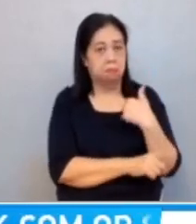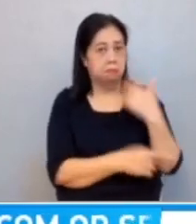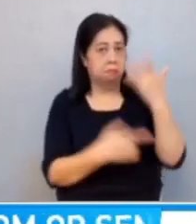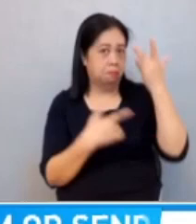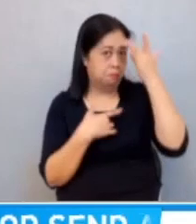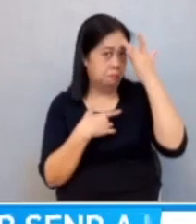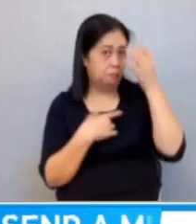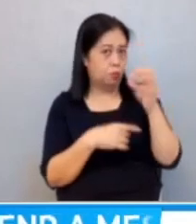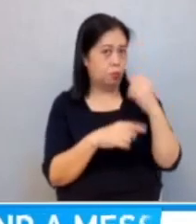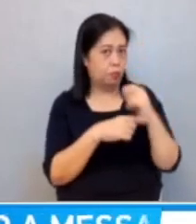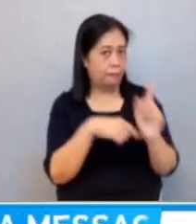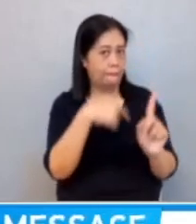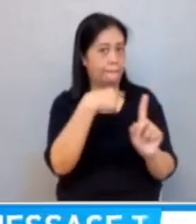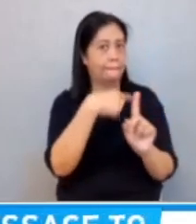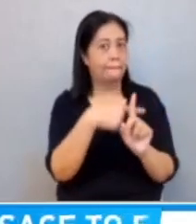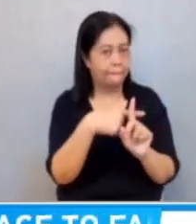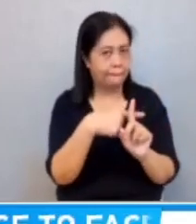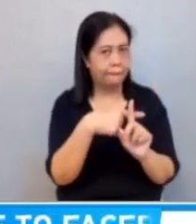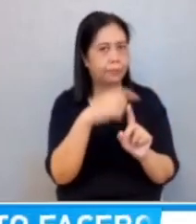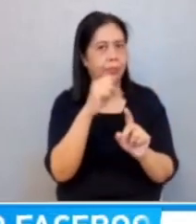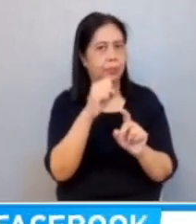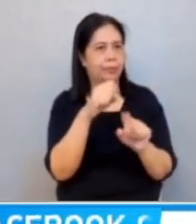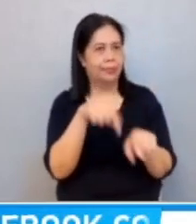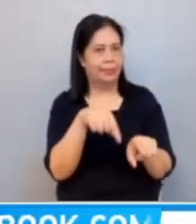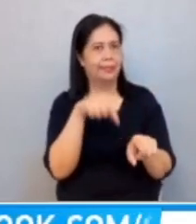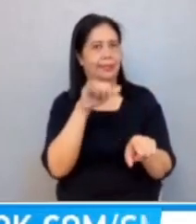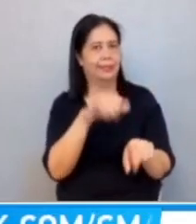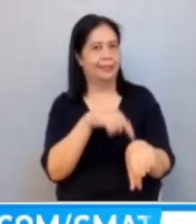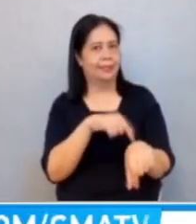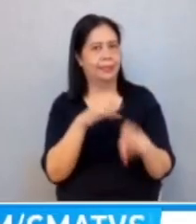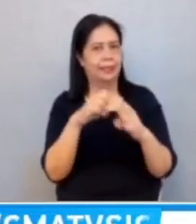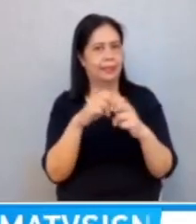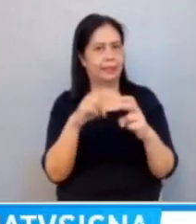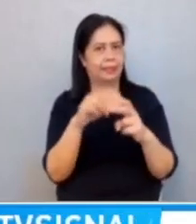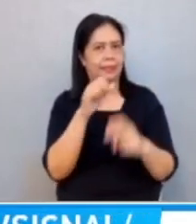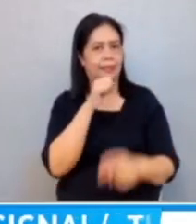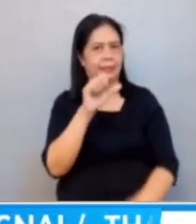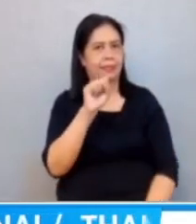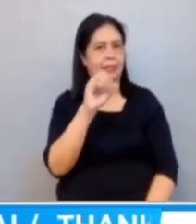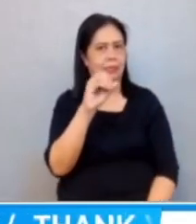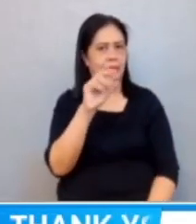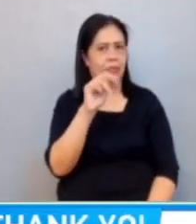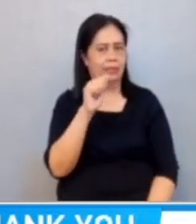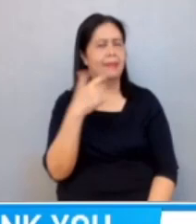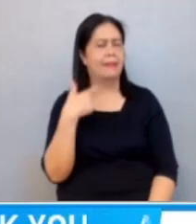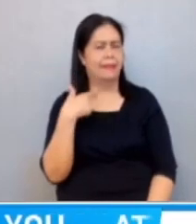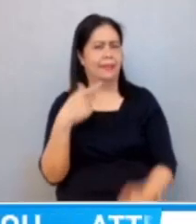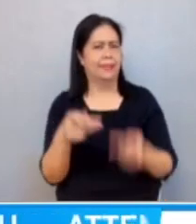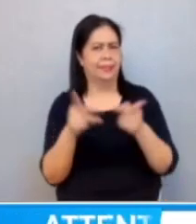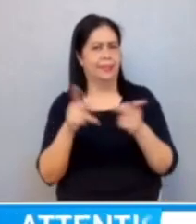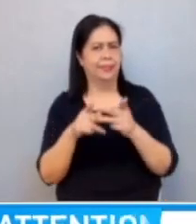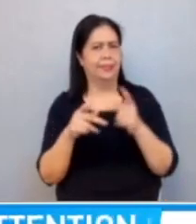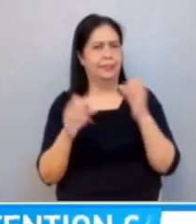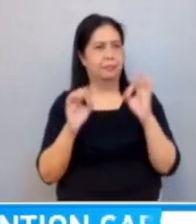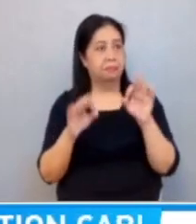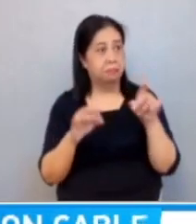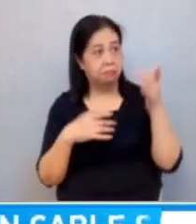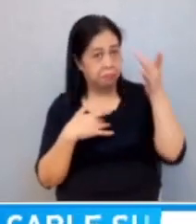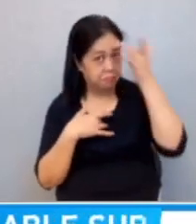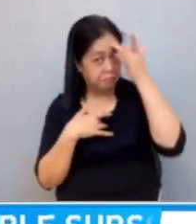magpo-positibo. So noon pa man, kahit hindi SONA, ay meron ng lugar dito, Rafi, kung saan